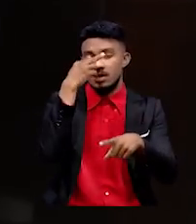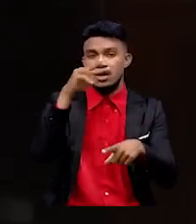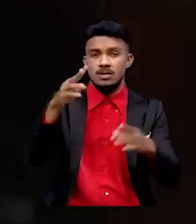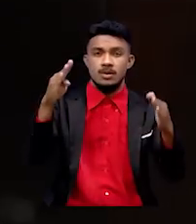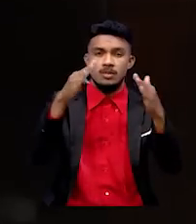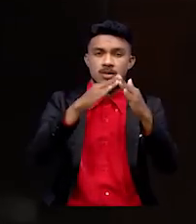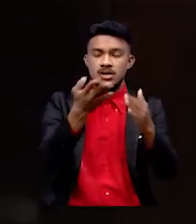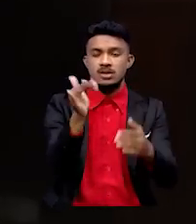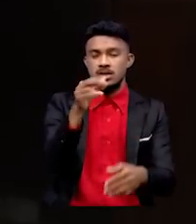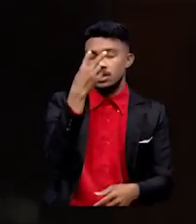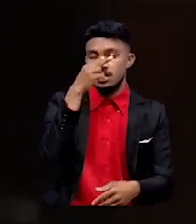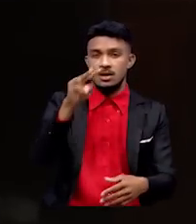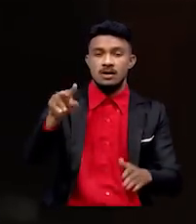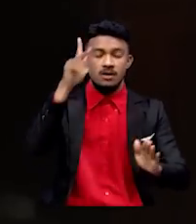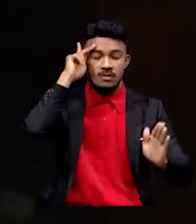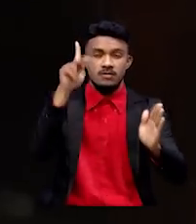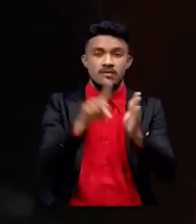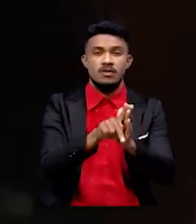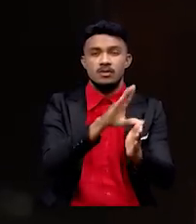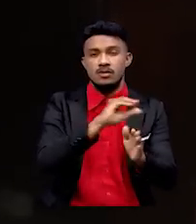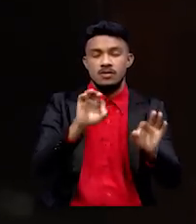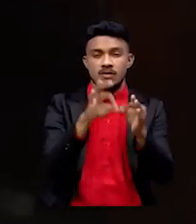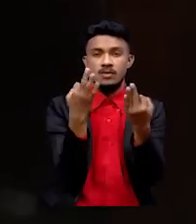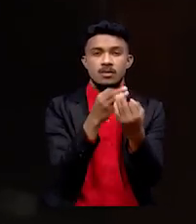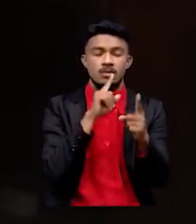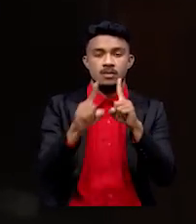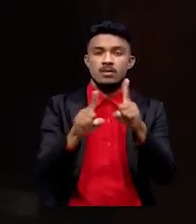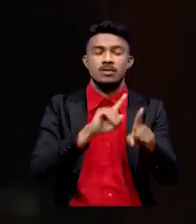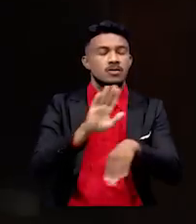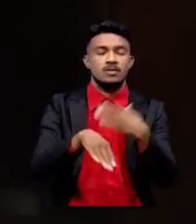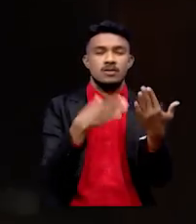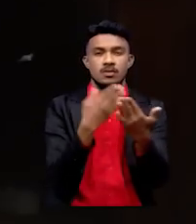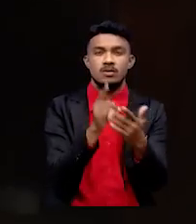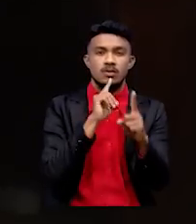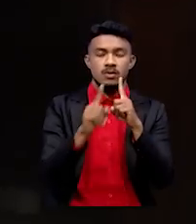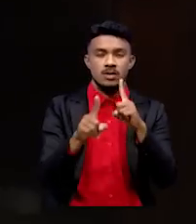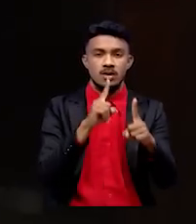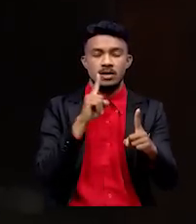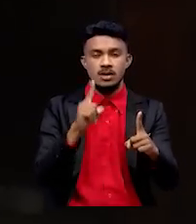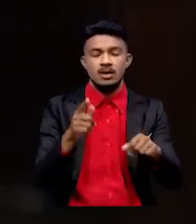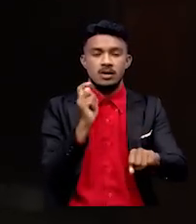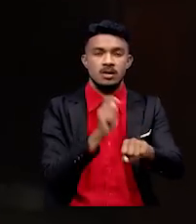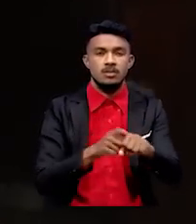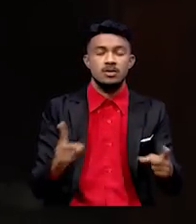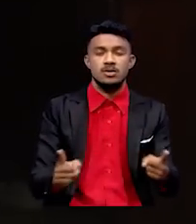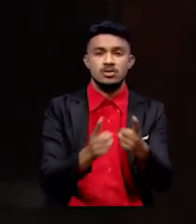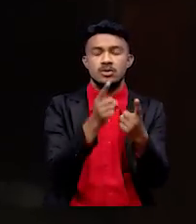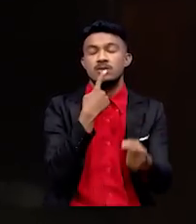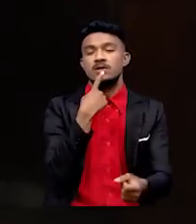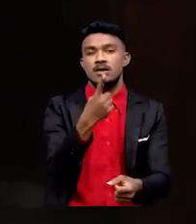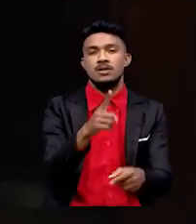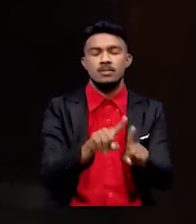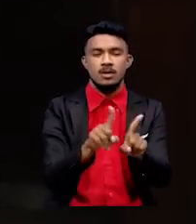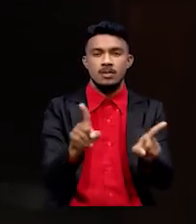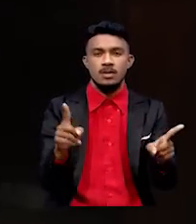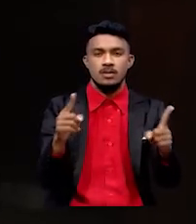kira hari foto kolej umanain hutu kolej sere-sere di mana frente durante ni ni hatu hatu hutu mes